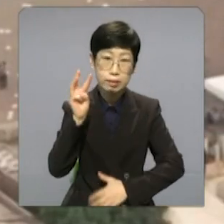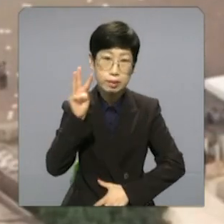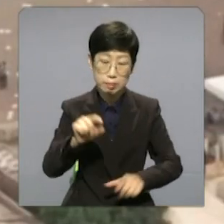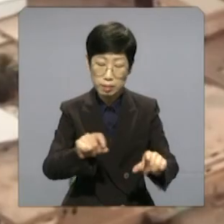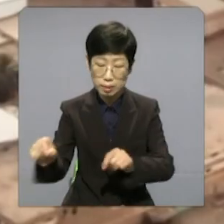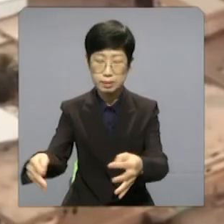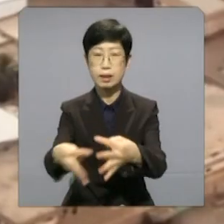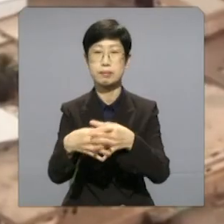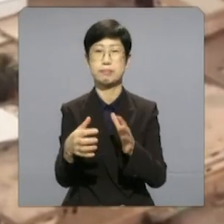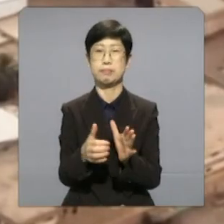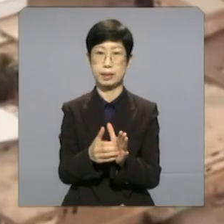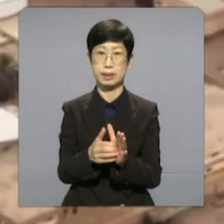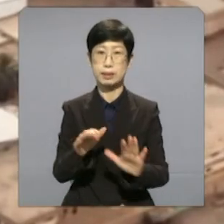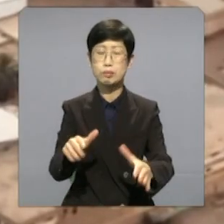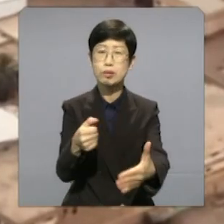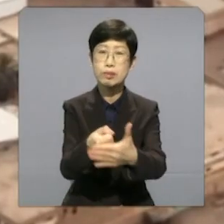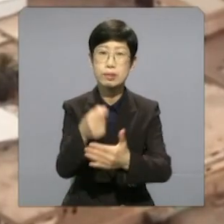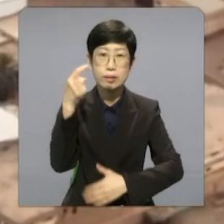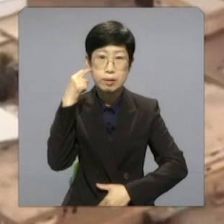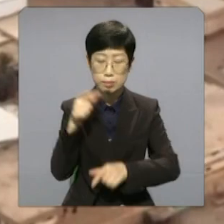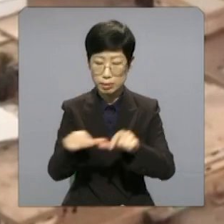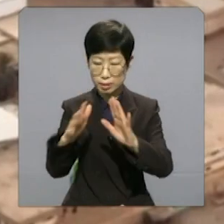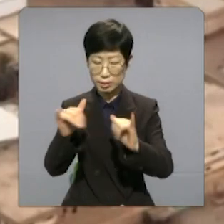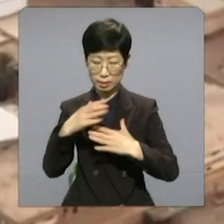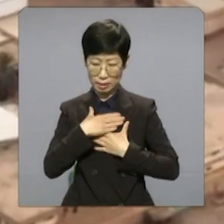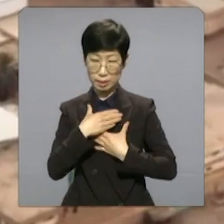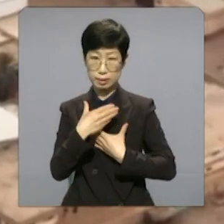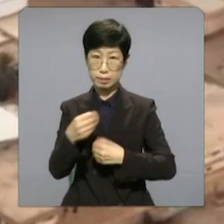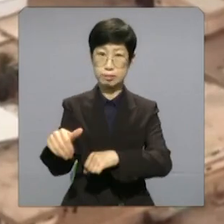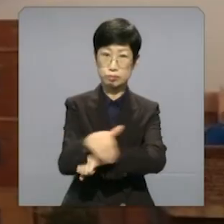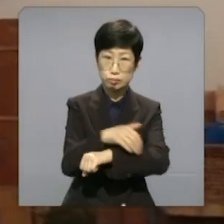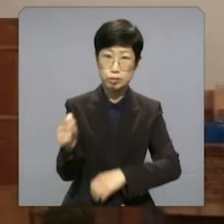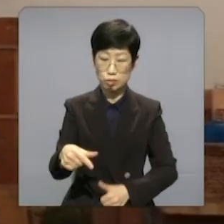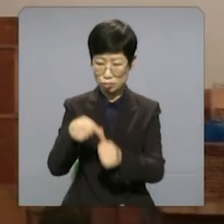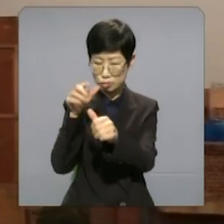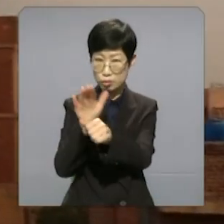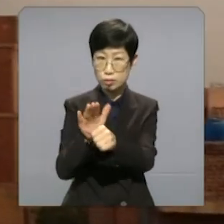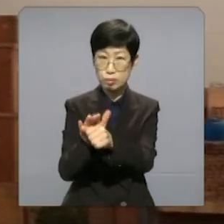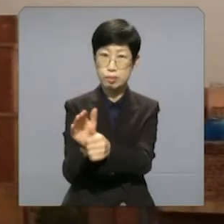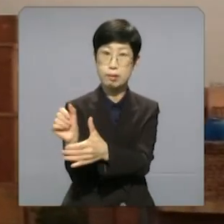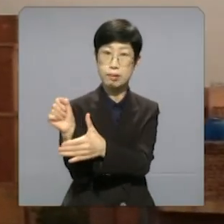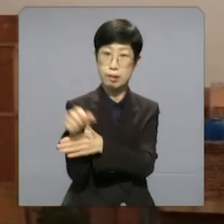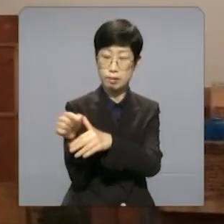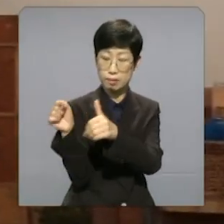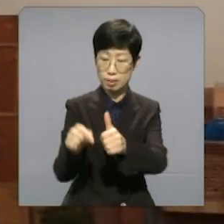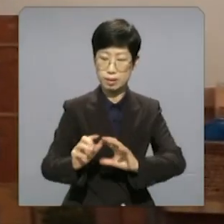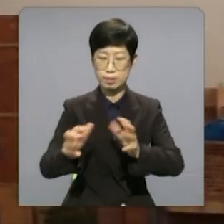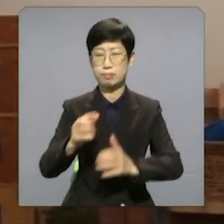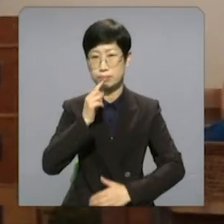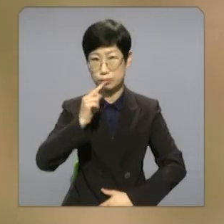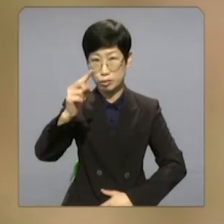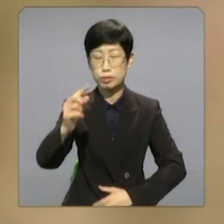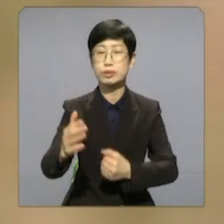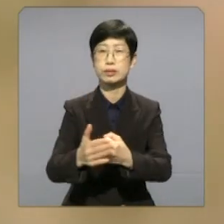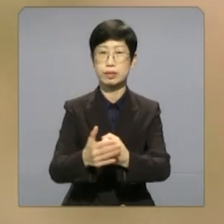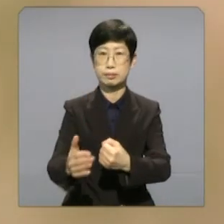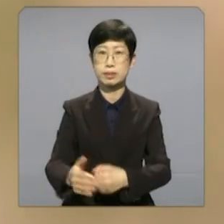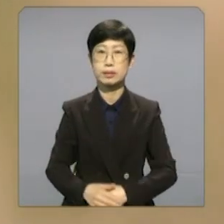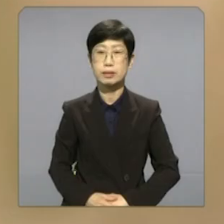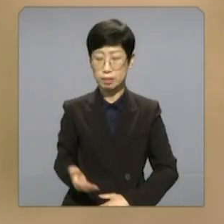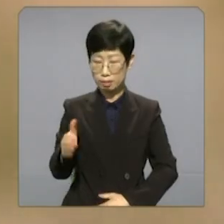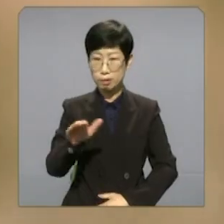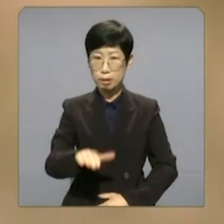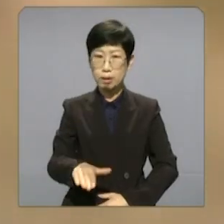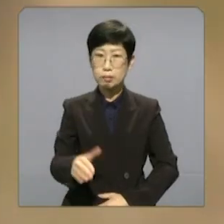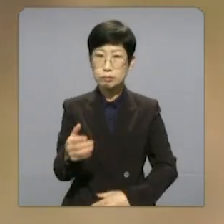합의했습니다. 이번 결정은 민간인의 안전한 통행과 구호를 허용하라는 국제사회의 요구에 따른 것입니다. 그러나